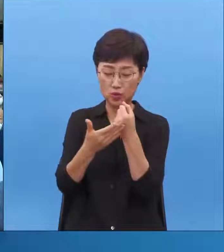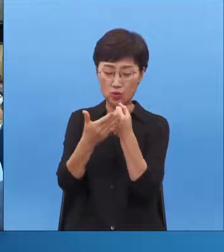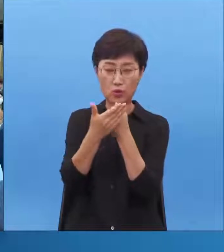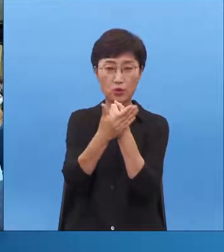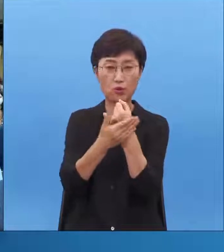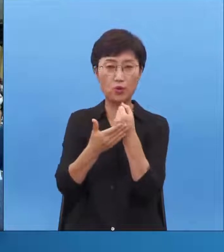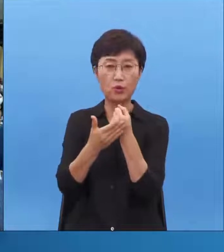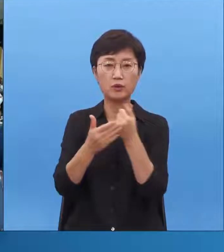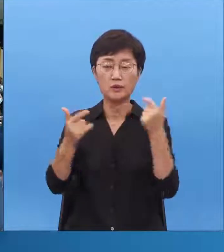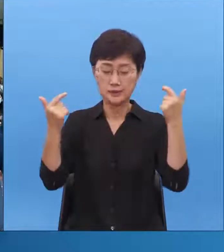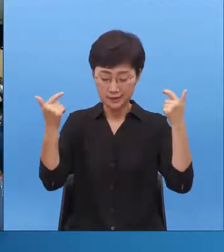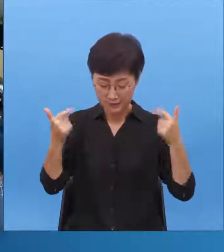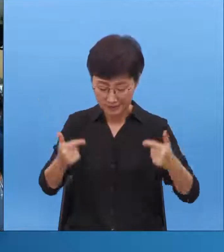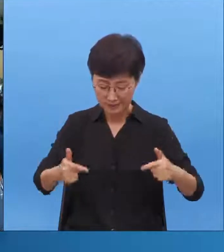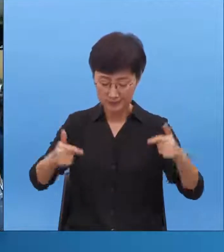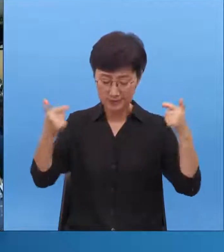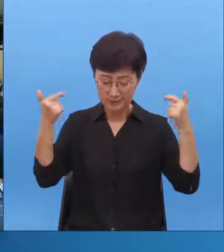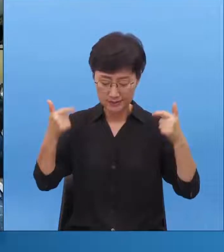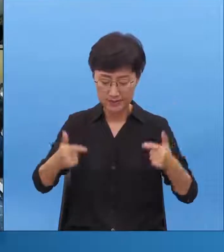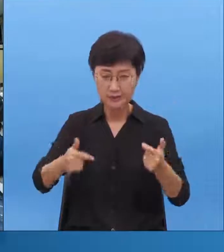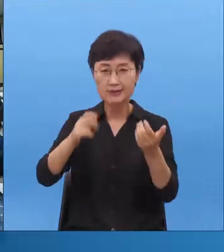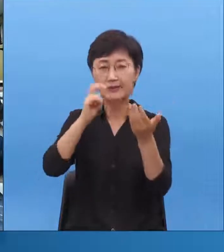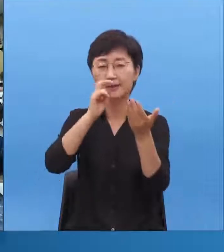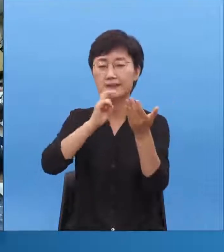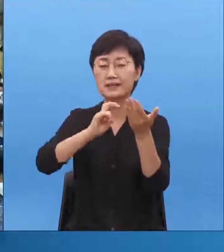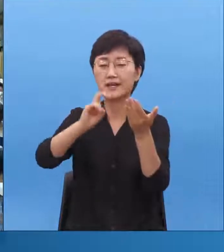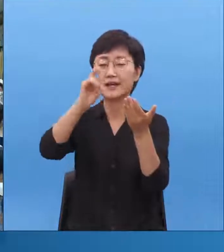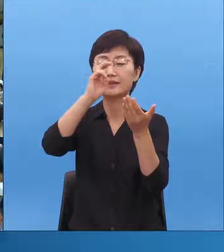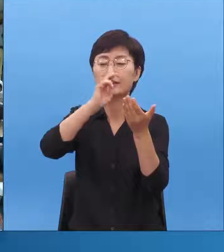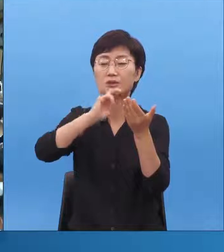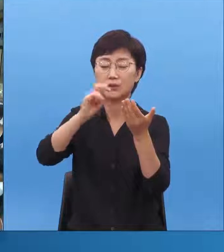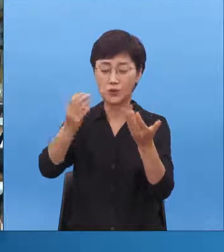주시는 저를 늘